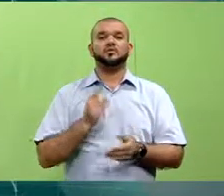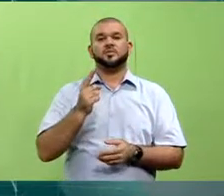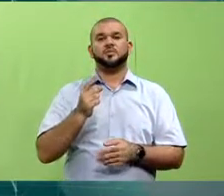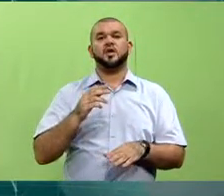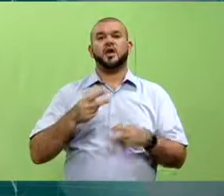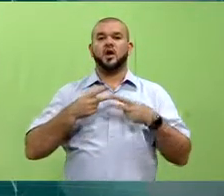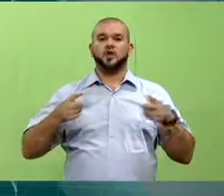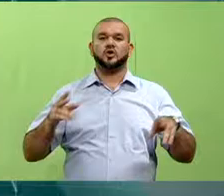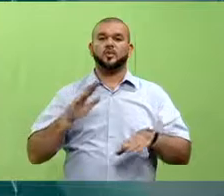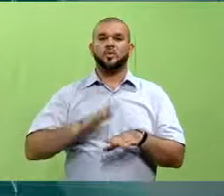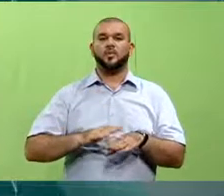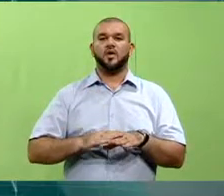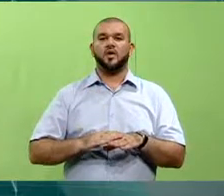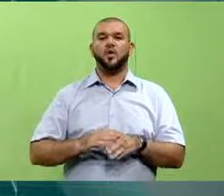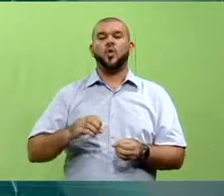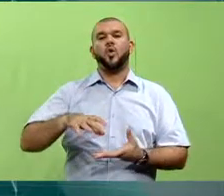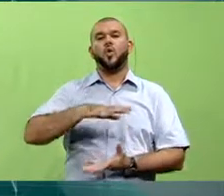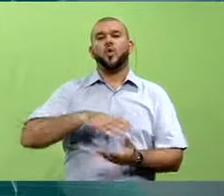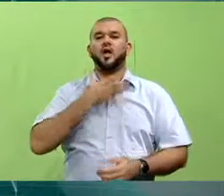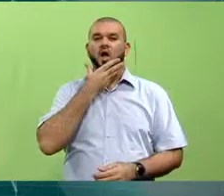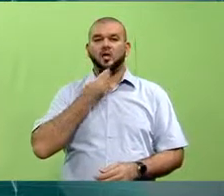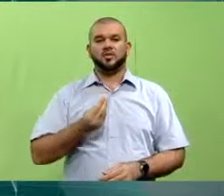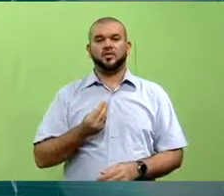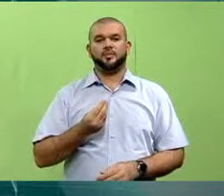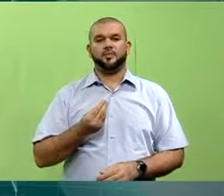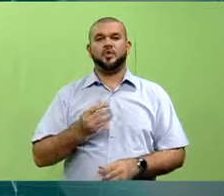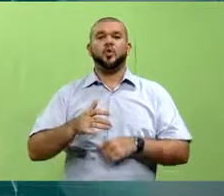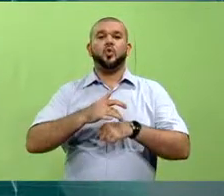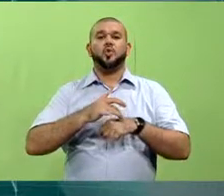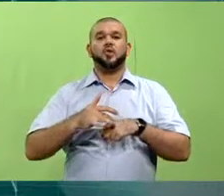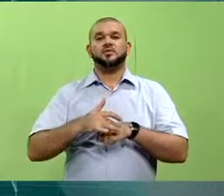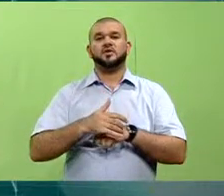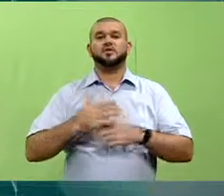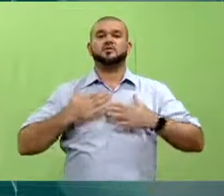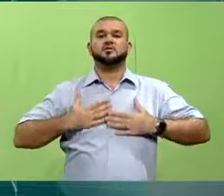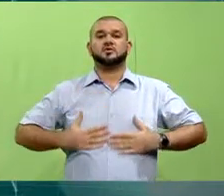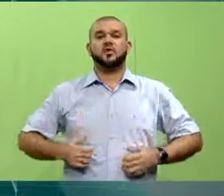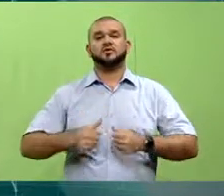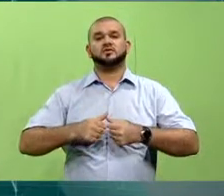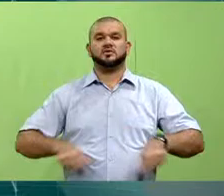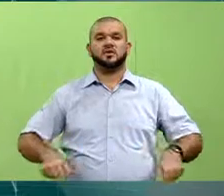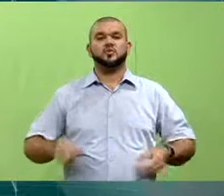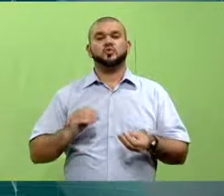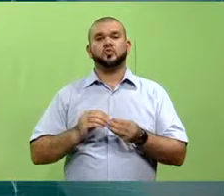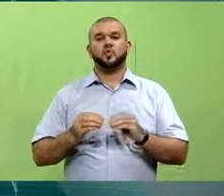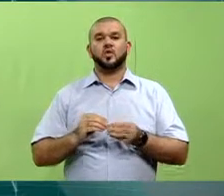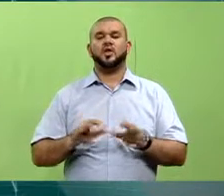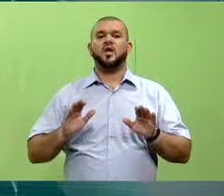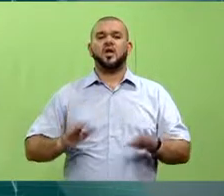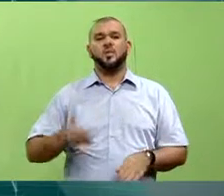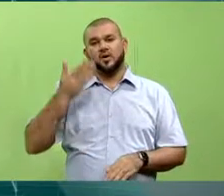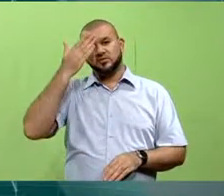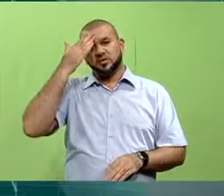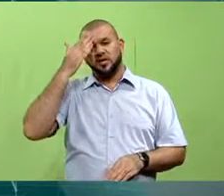Ülkemizdeki sağlık sisteminin sorunları hem hastalara hem de sağlık çalışanlarına sıkıntılar